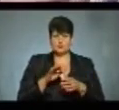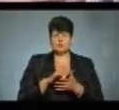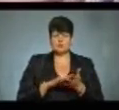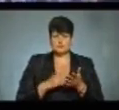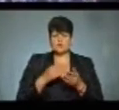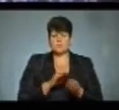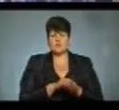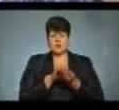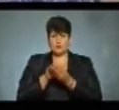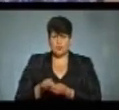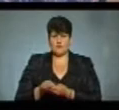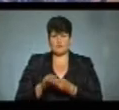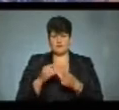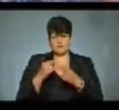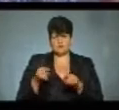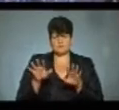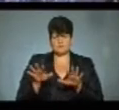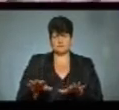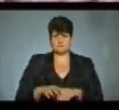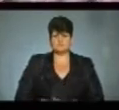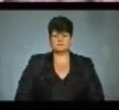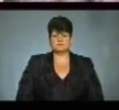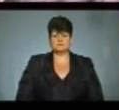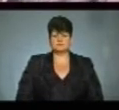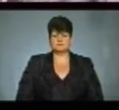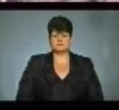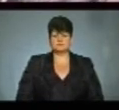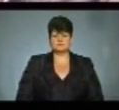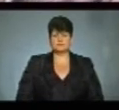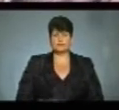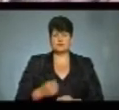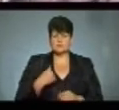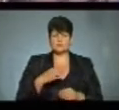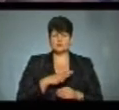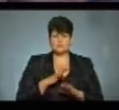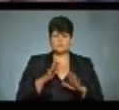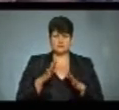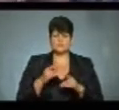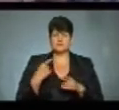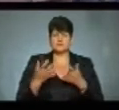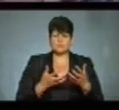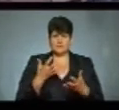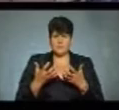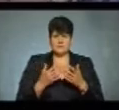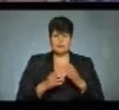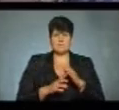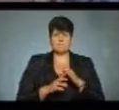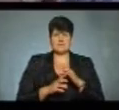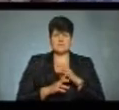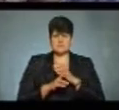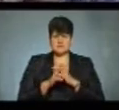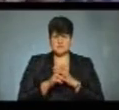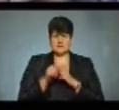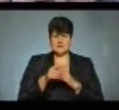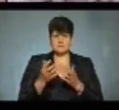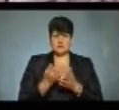якщо перепоховати знайдені останки. У нас таке вже було не раз. Ми копали колись навіть під церкви, там находили